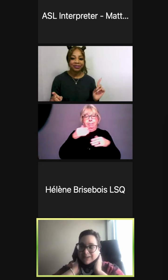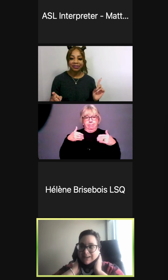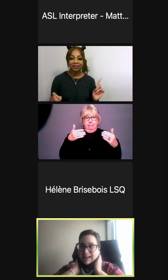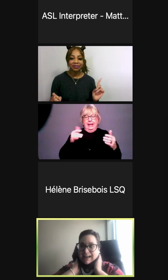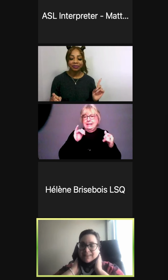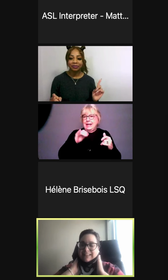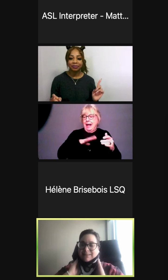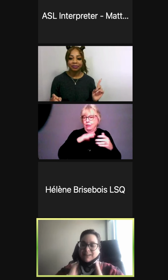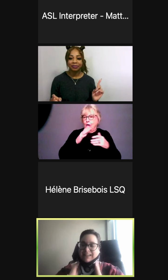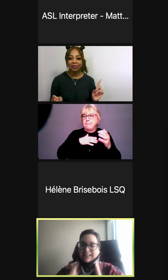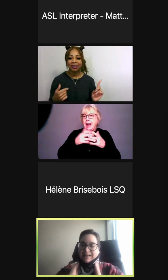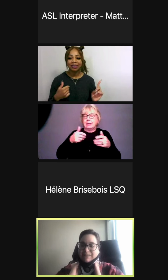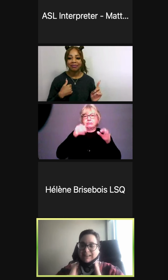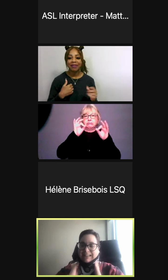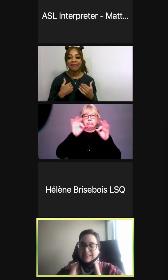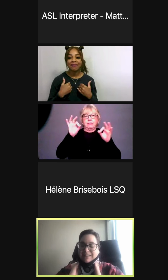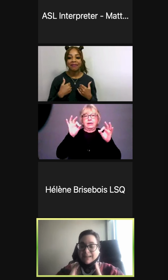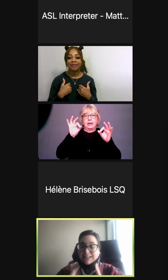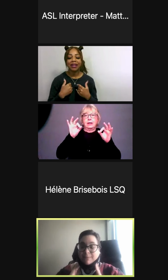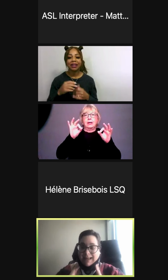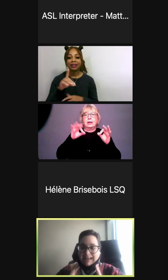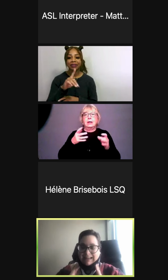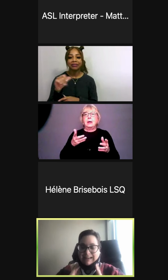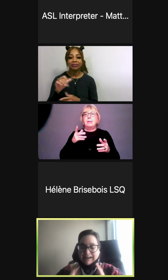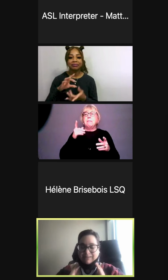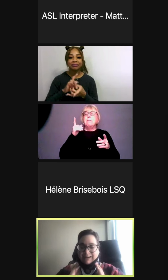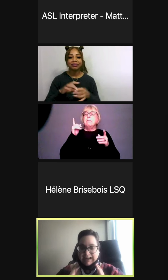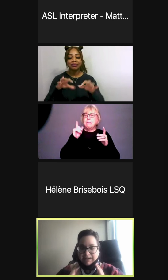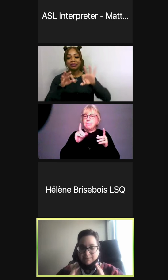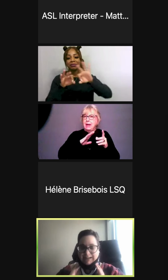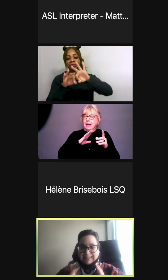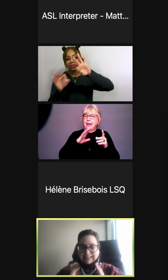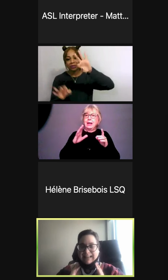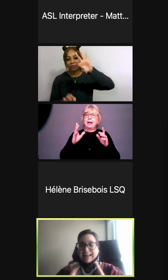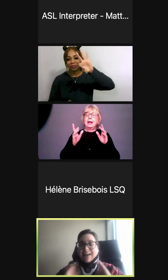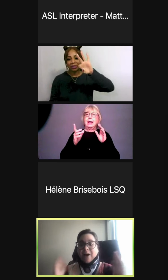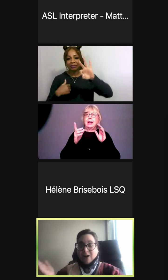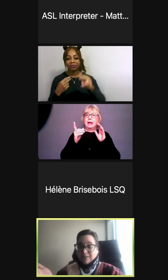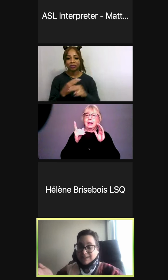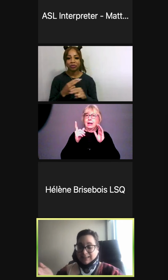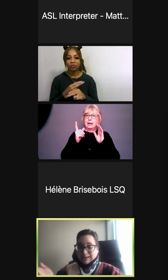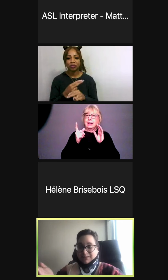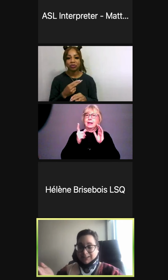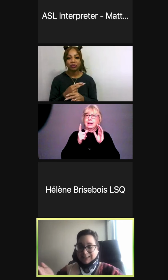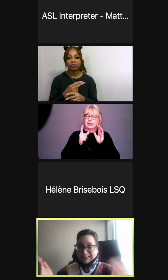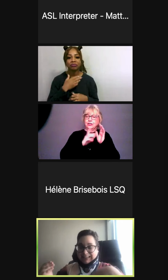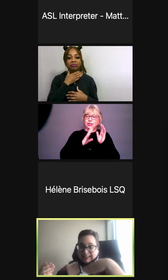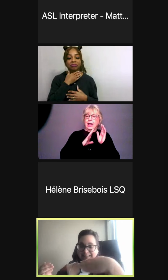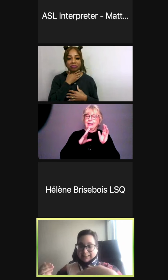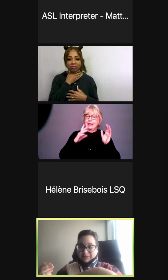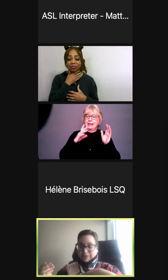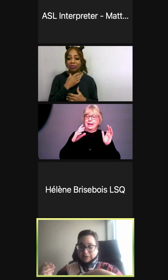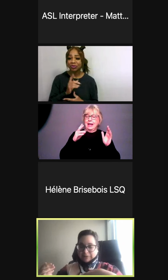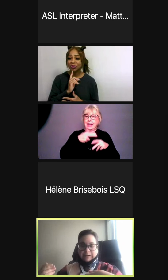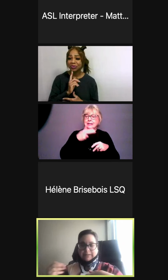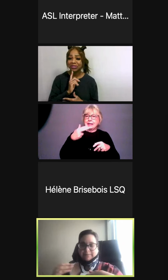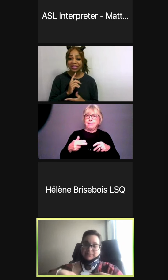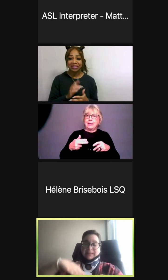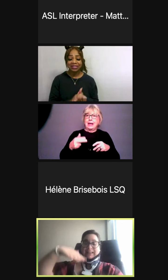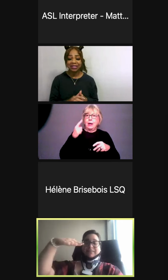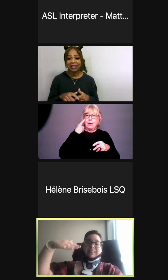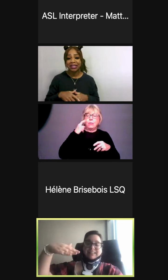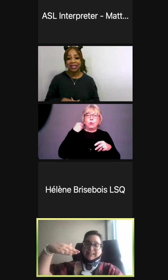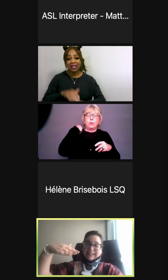place, tant mieux. Toutefois, j'ai également un handicap par rapport à ma colonne